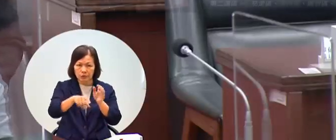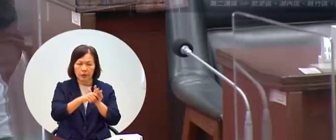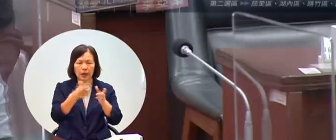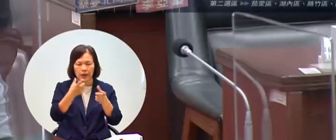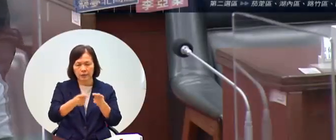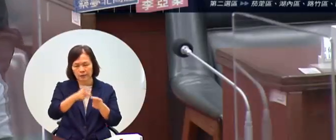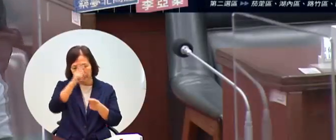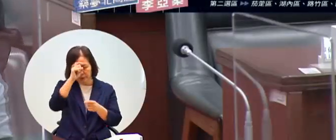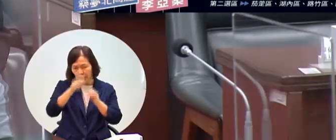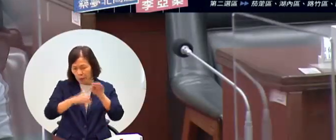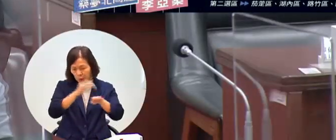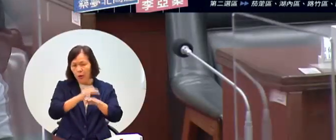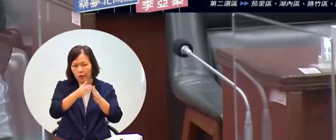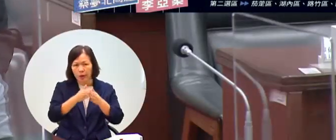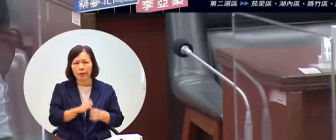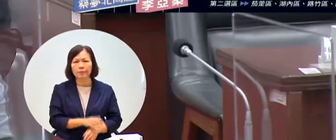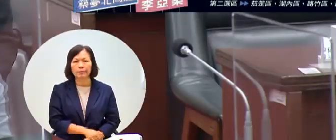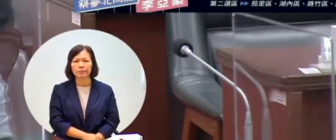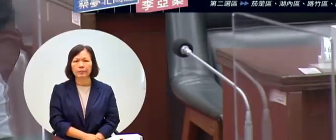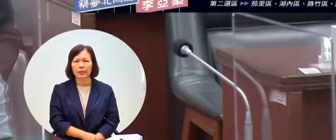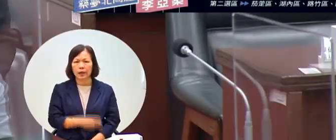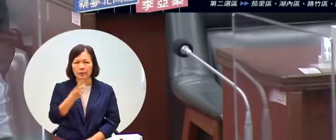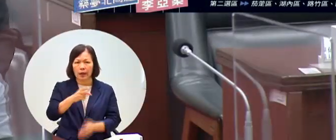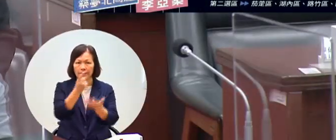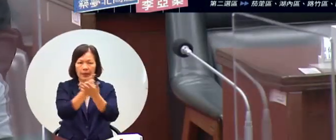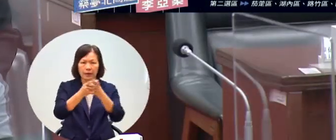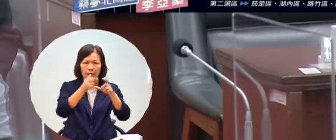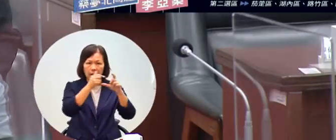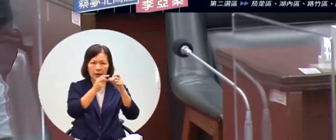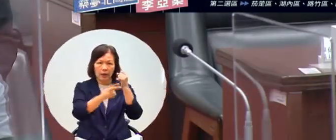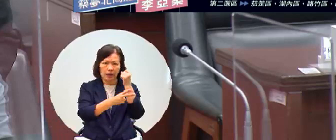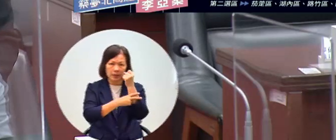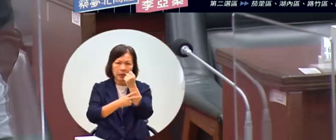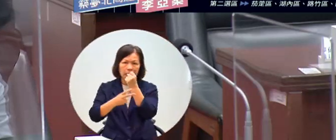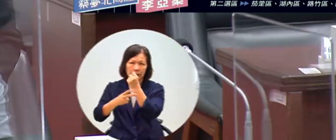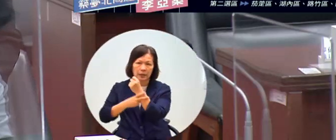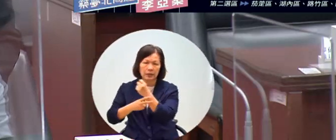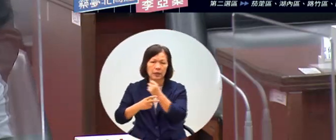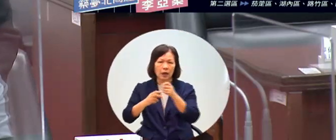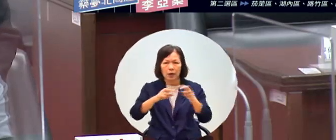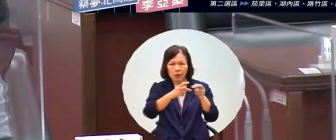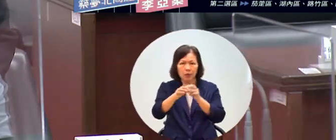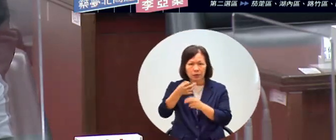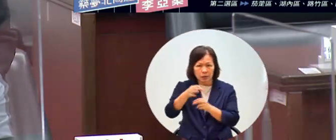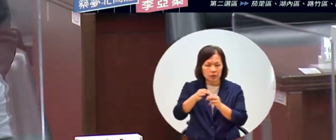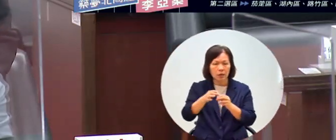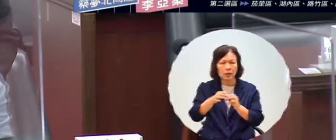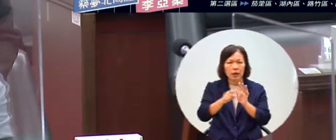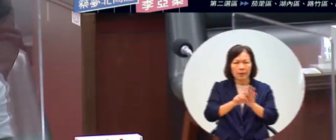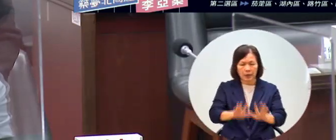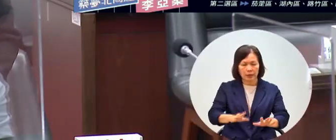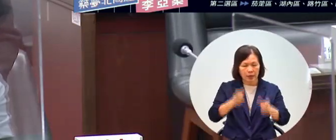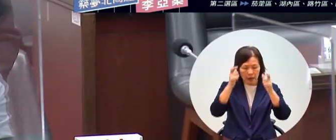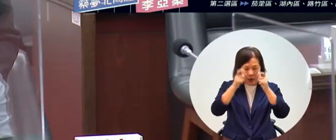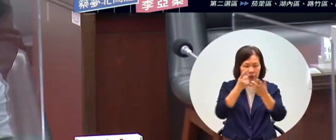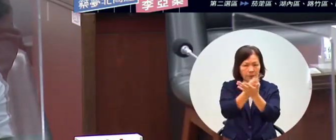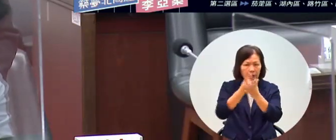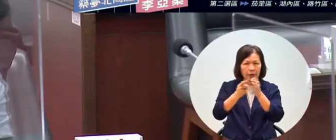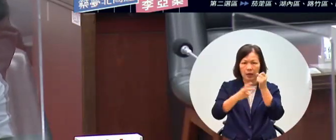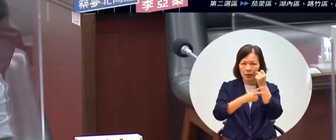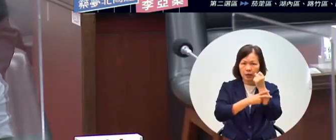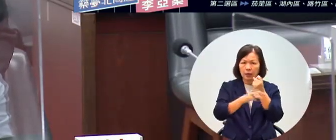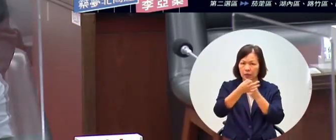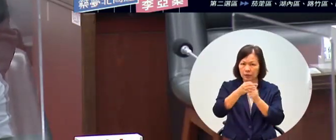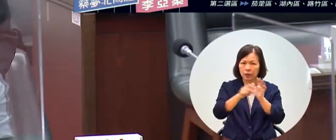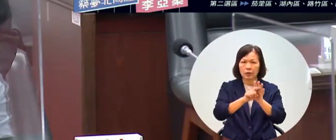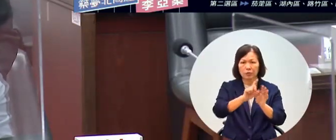看到，好不好？那另外一部分就是我们各里的里维护费的问题。其实目前我们高雄市各里的维护费